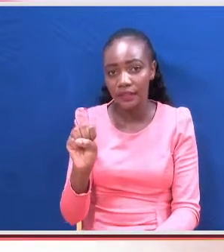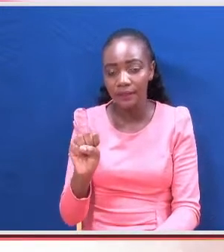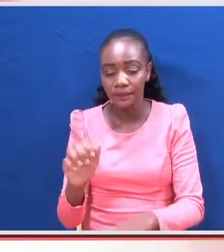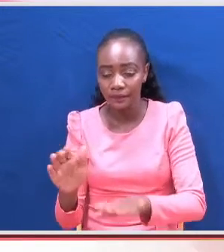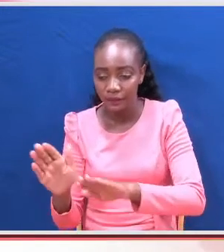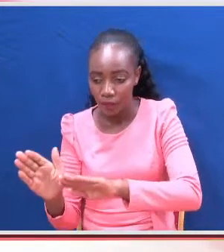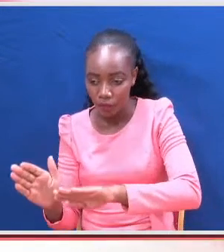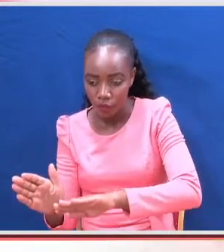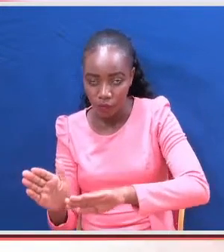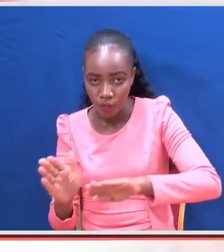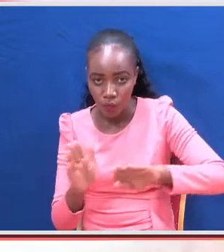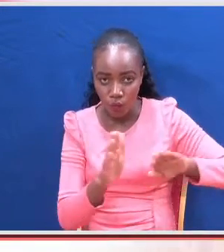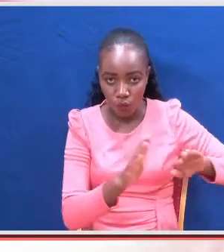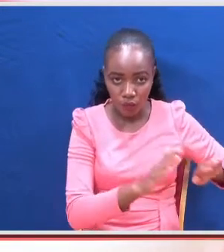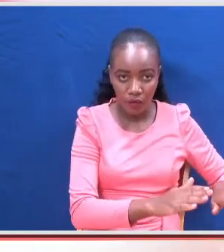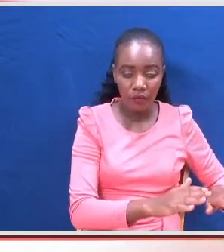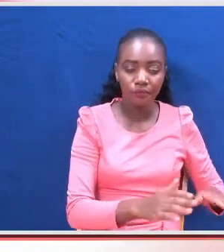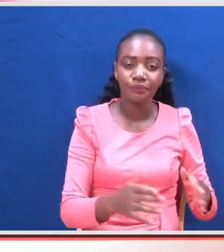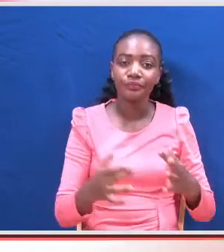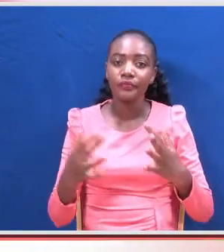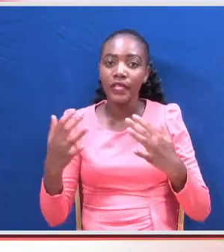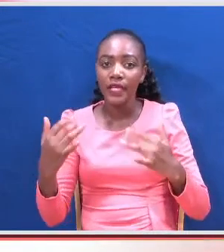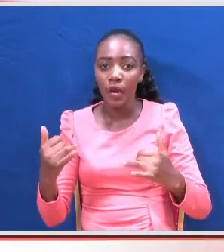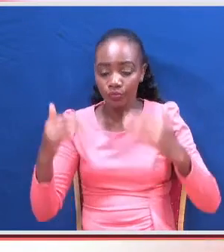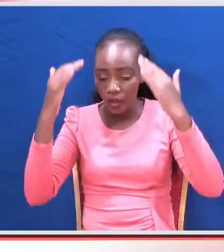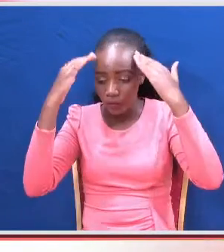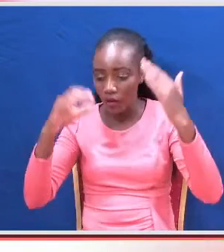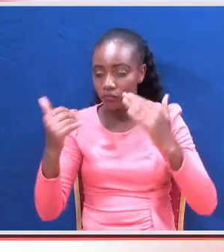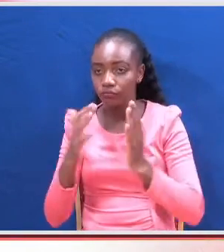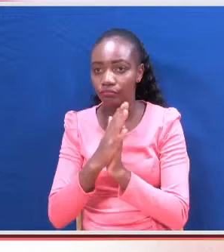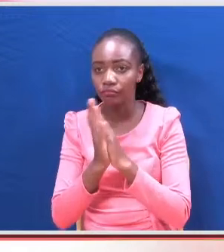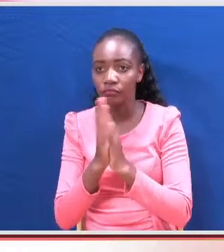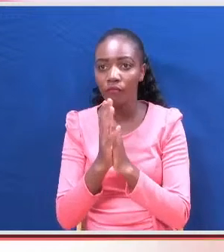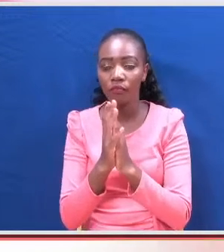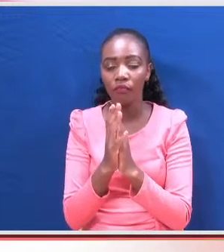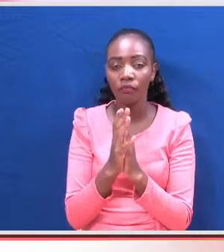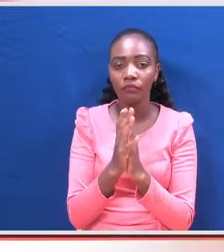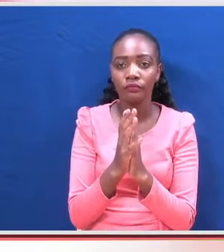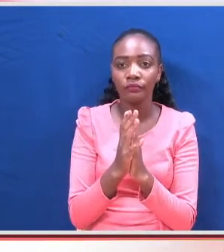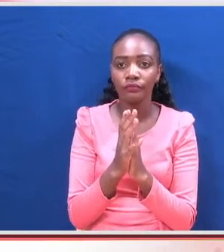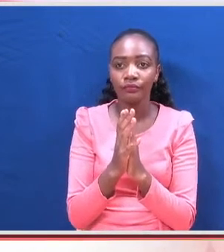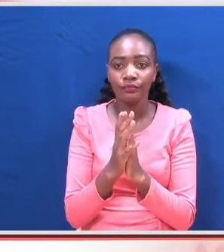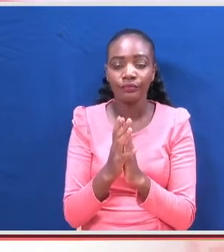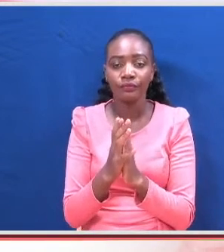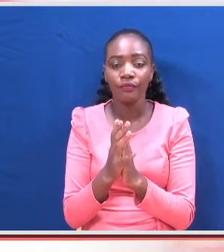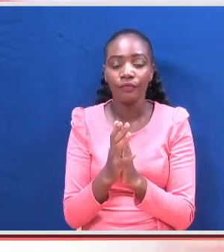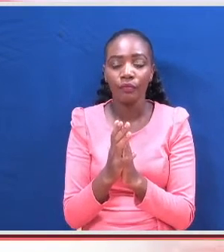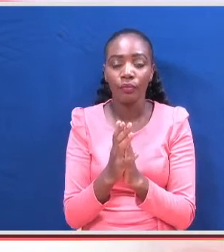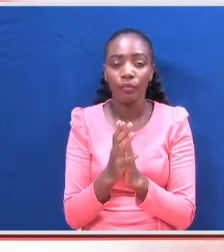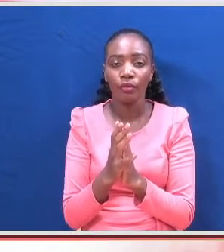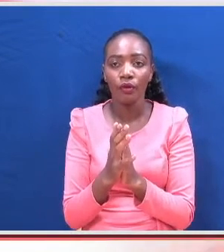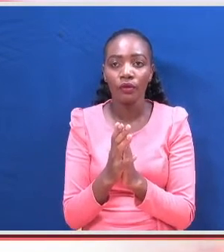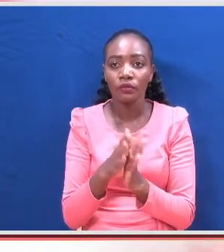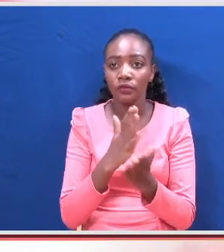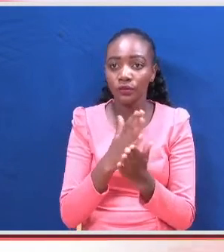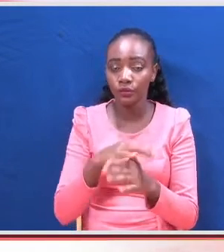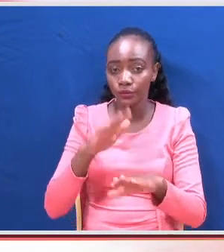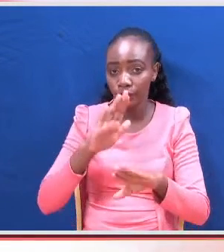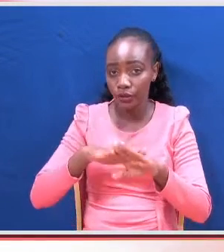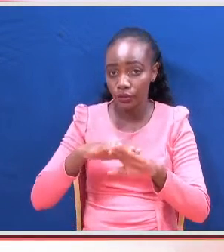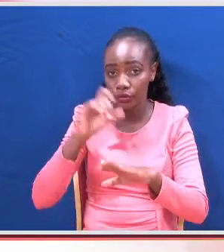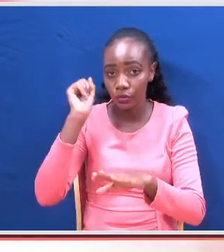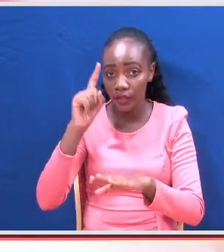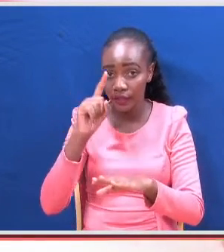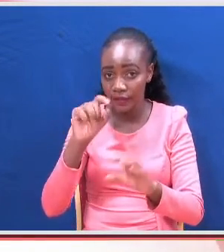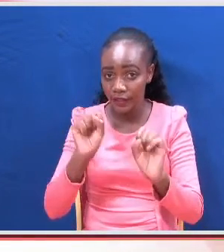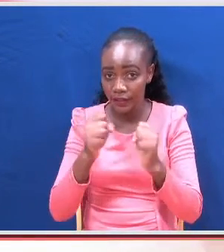Tukiondoka kwa kazi hiyo safi yake Sharon Baranga, na kikuashiria umuhimu wa wewe kujua nyama yako ambayo unakula kila